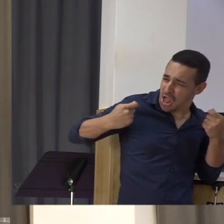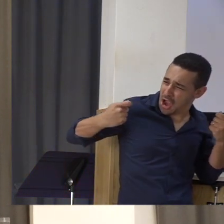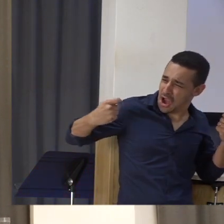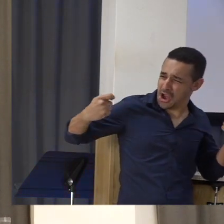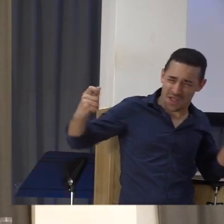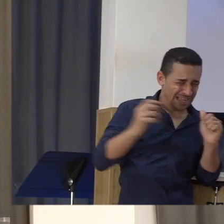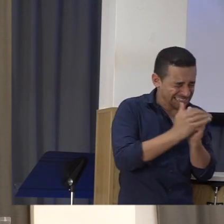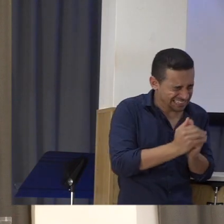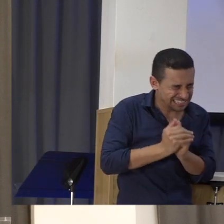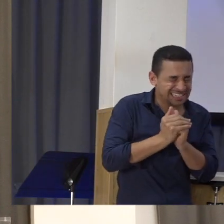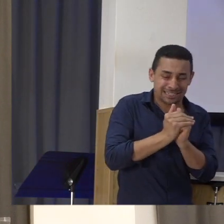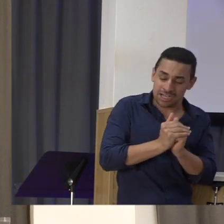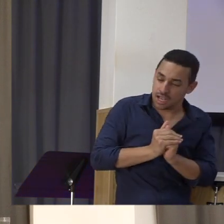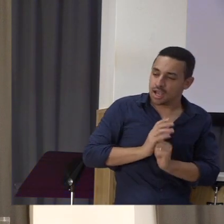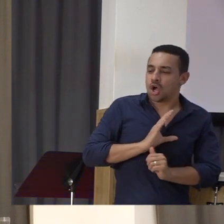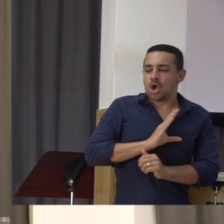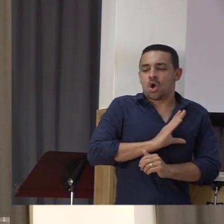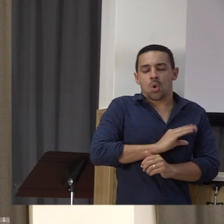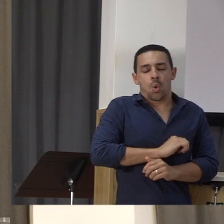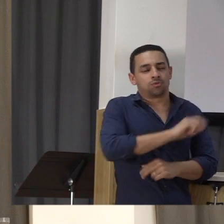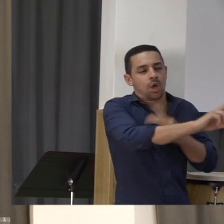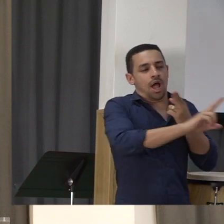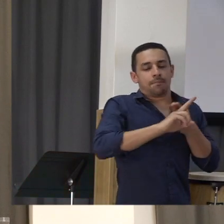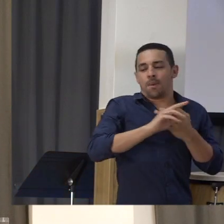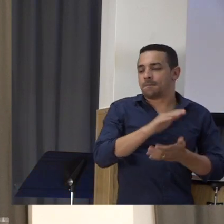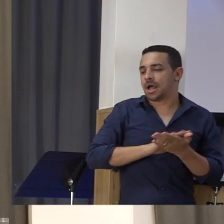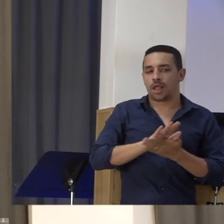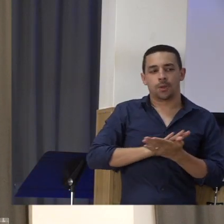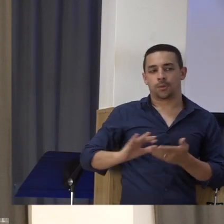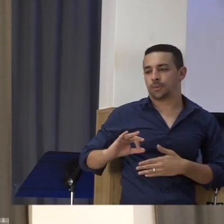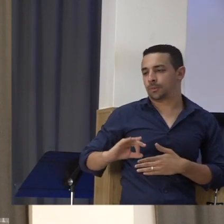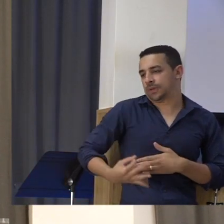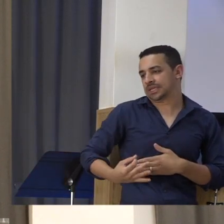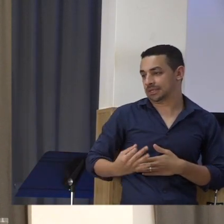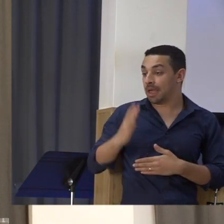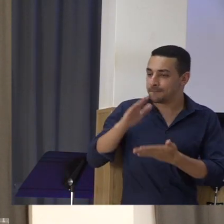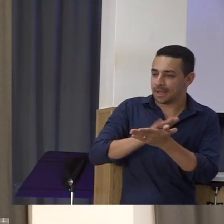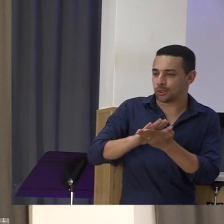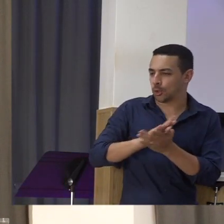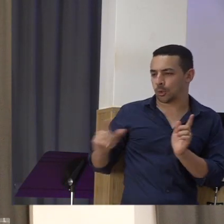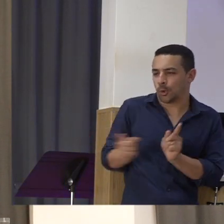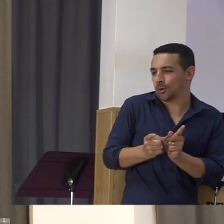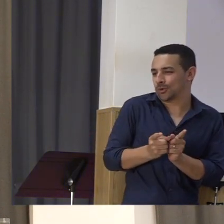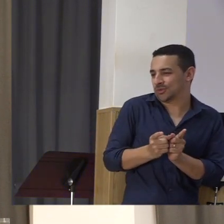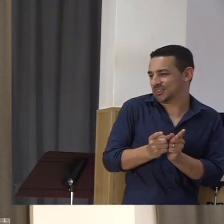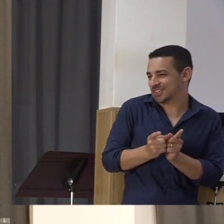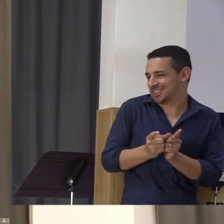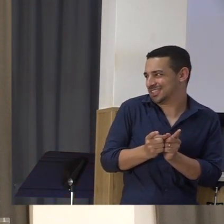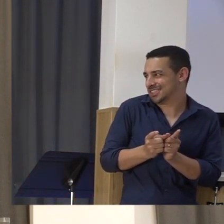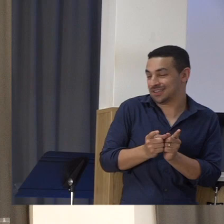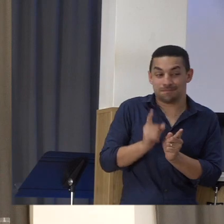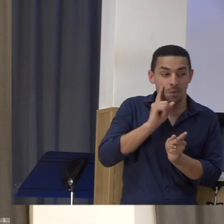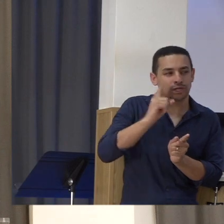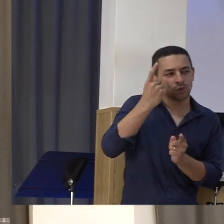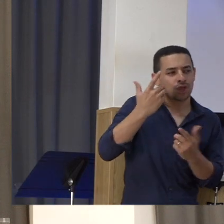va enfin obtenir de Dieu le pardon. Mais un pardon pour un temps. Parce qu'en fin de compte, Dieu